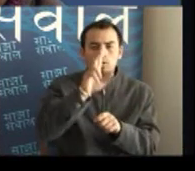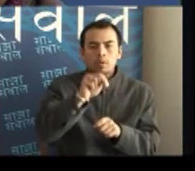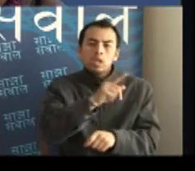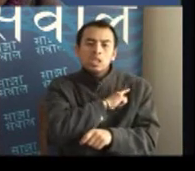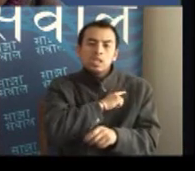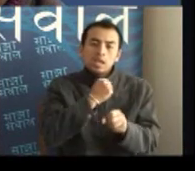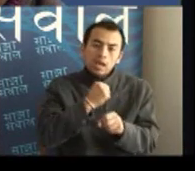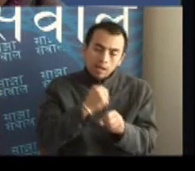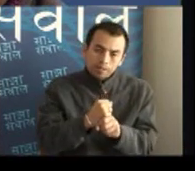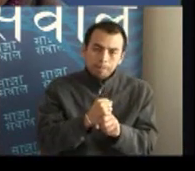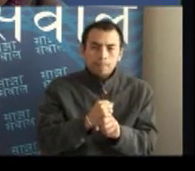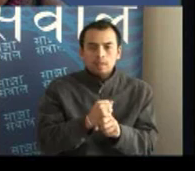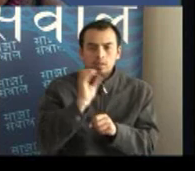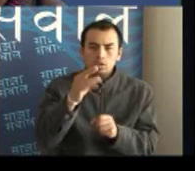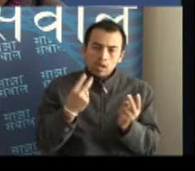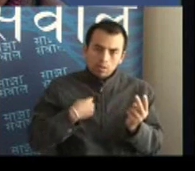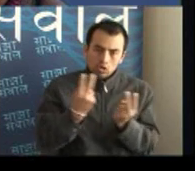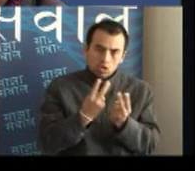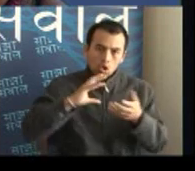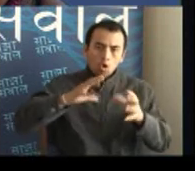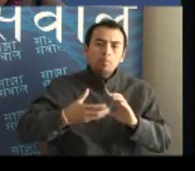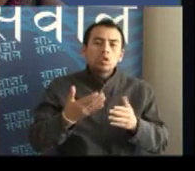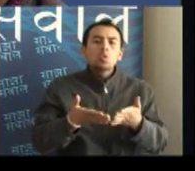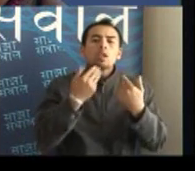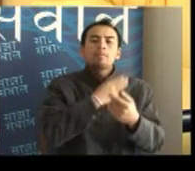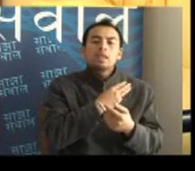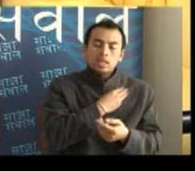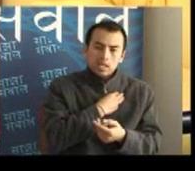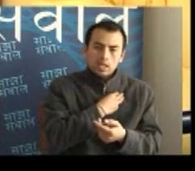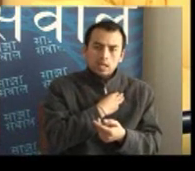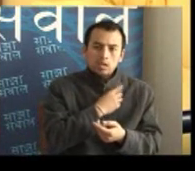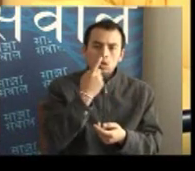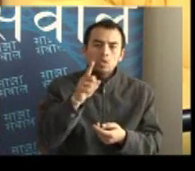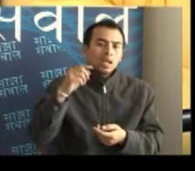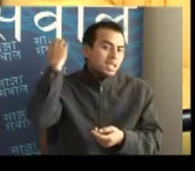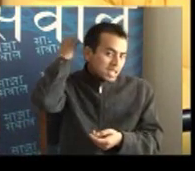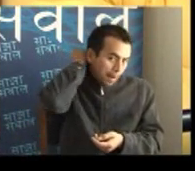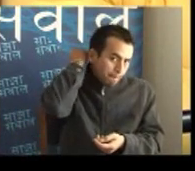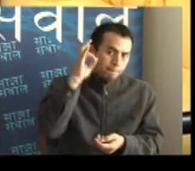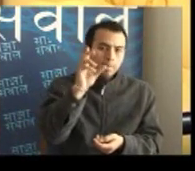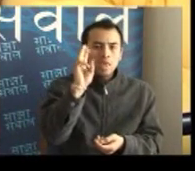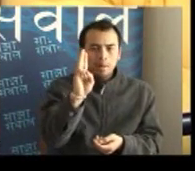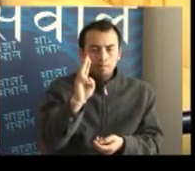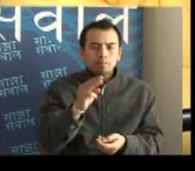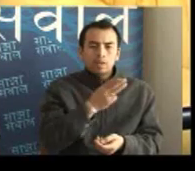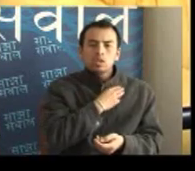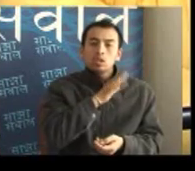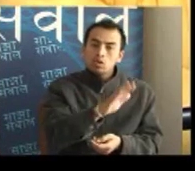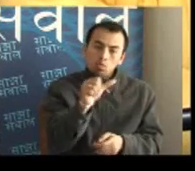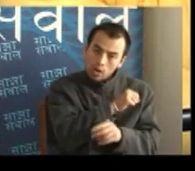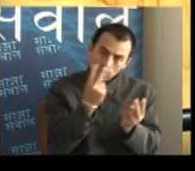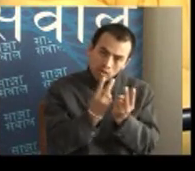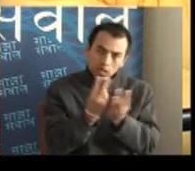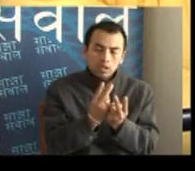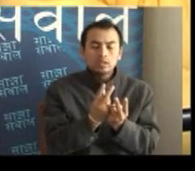प्राइभेट जागिर दिने र हाम्रो जस्तो कम्पनी खोल्ने मान्छे, मैले जब एउटा हाम्रो श्याम सुन्दरलाल कक्षपति हुनुहुन्छ उहाँ